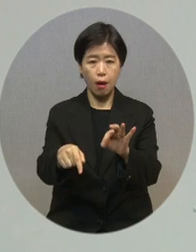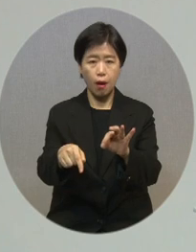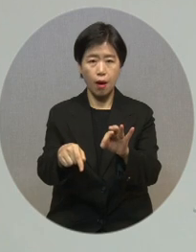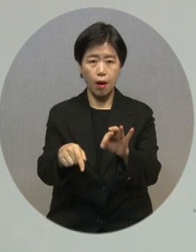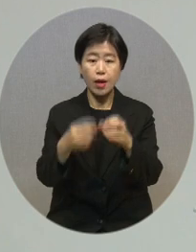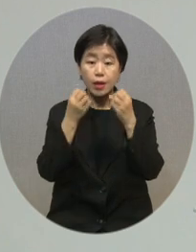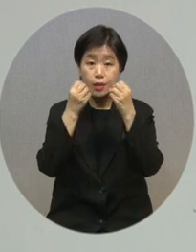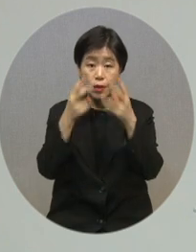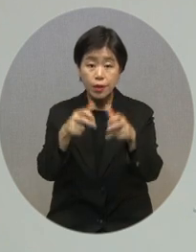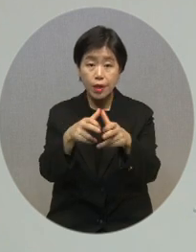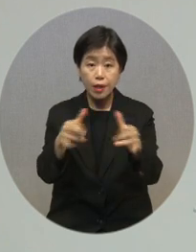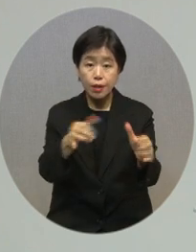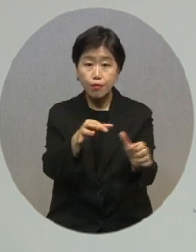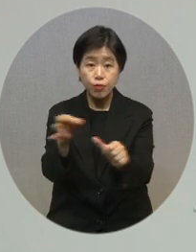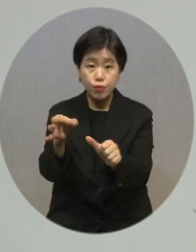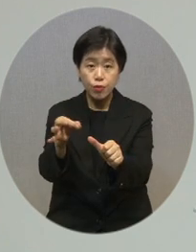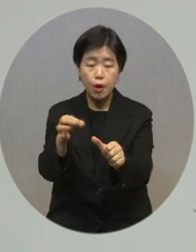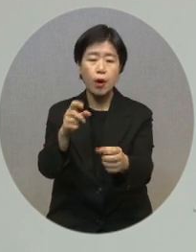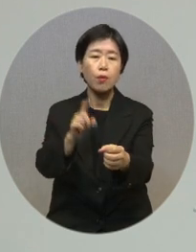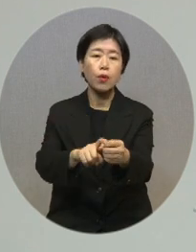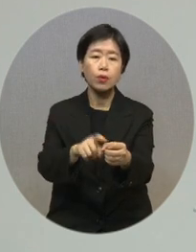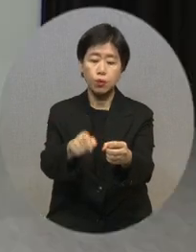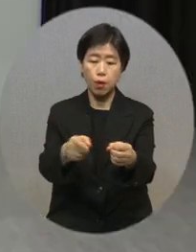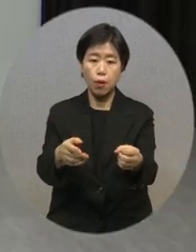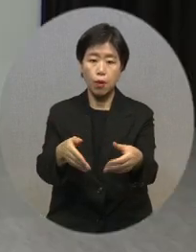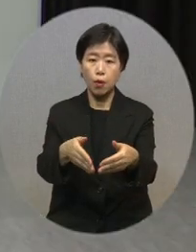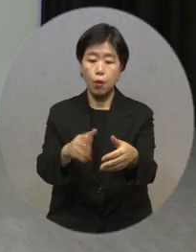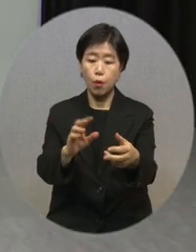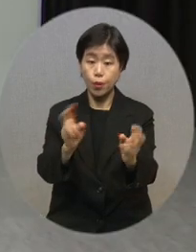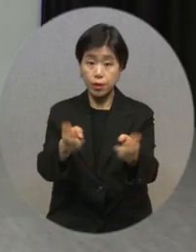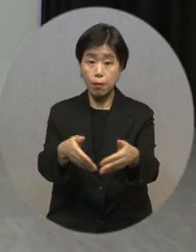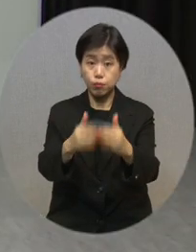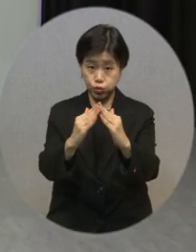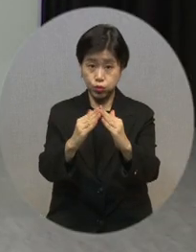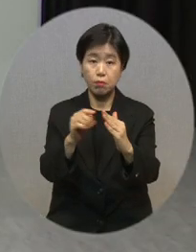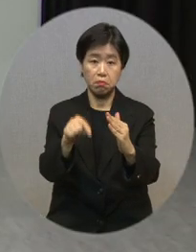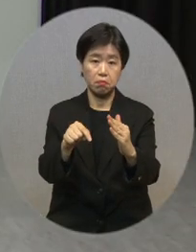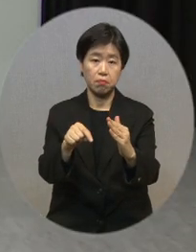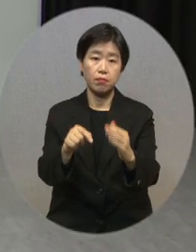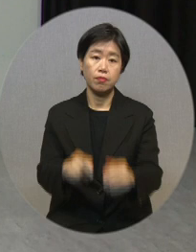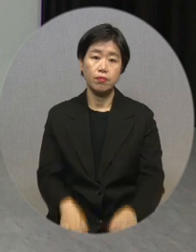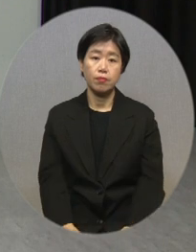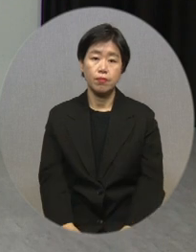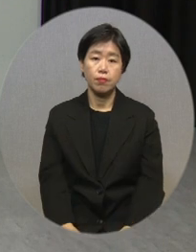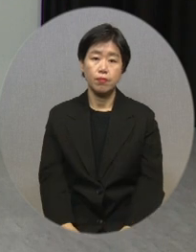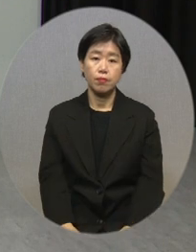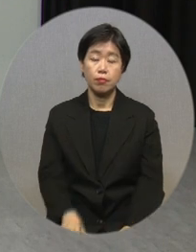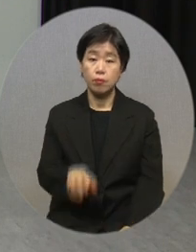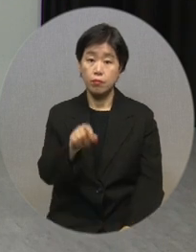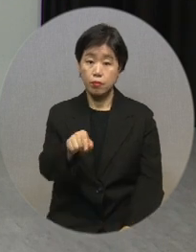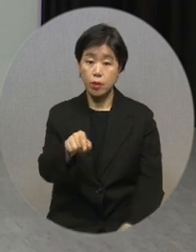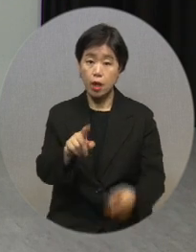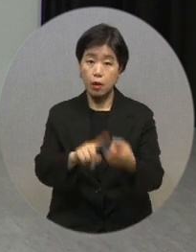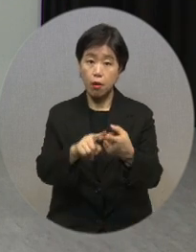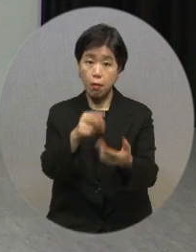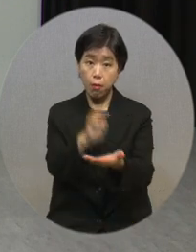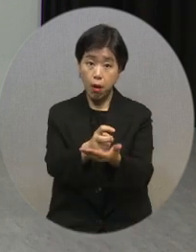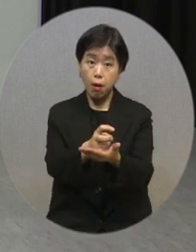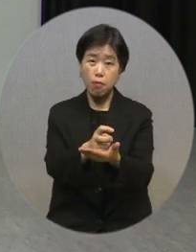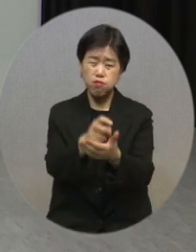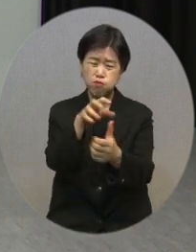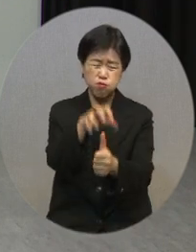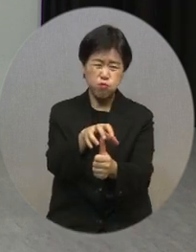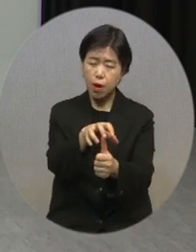그만큼 이행한 것으로 인정해 주는 너무 제도입니다. 좋은데요? 예, 그게 그 장애인 표준 사업장과 관련된 규제를 작년부터 대폭